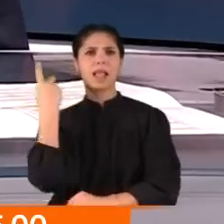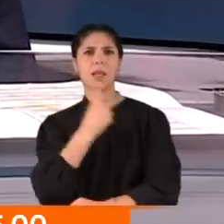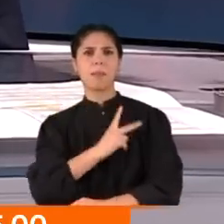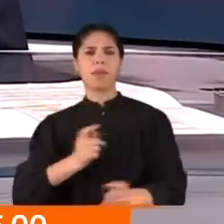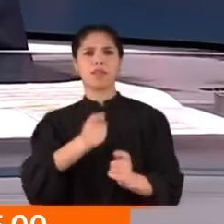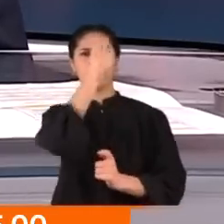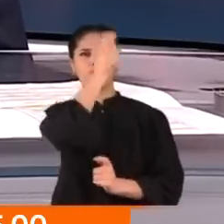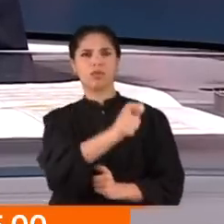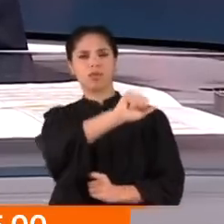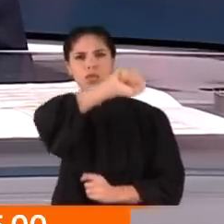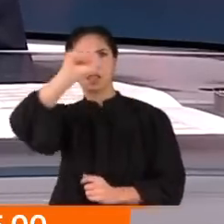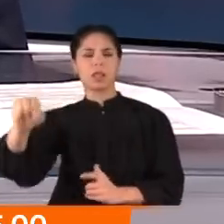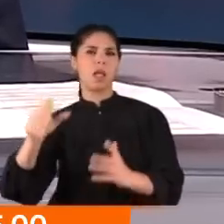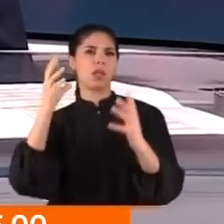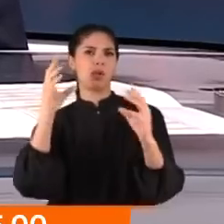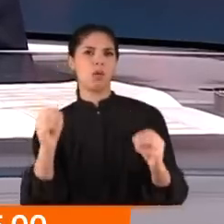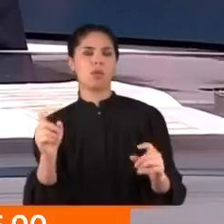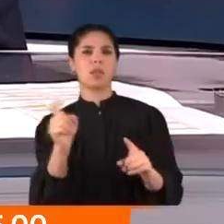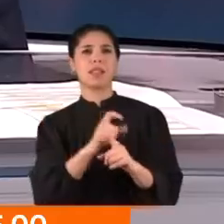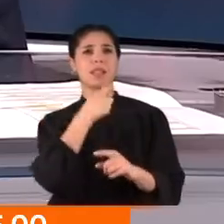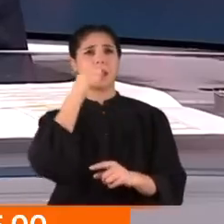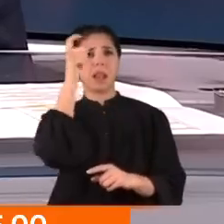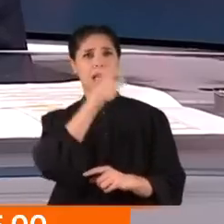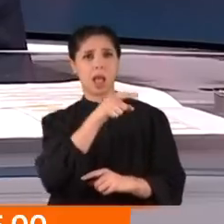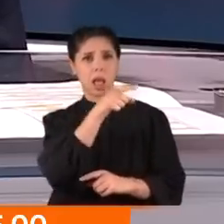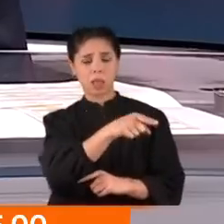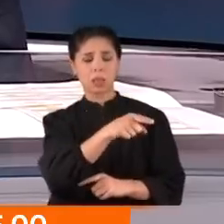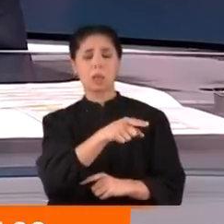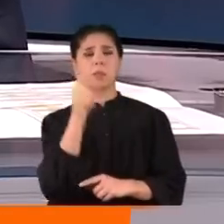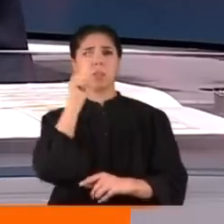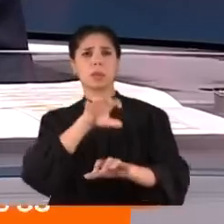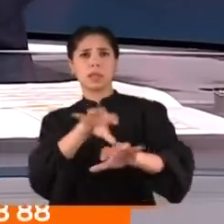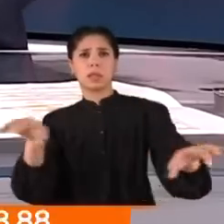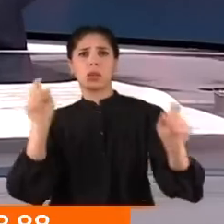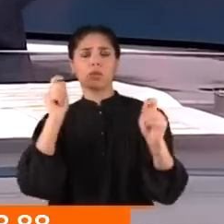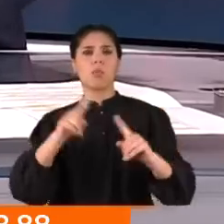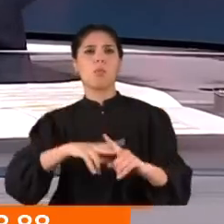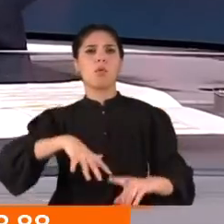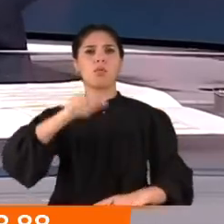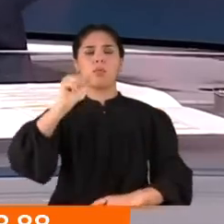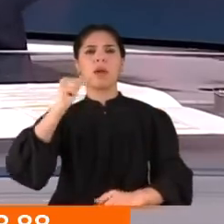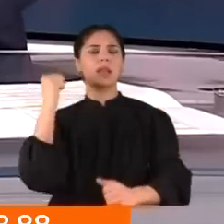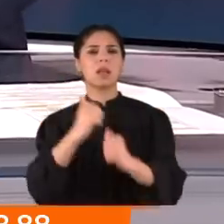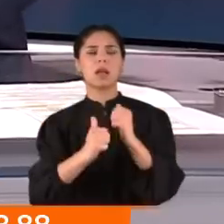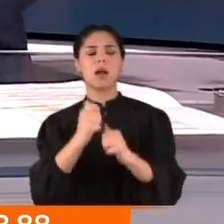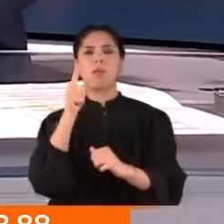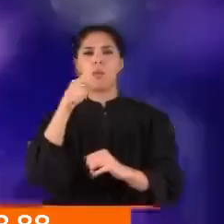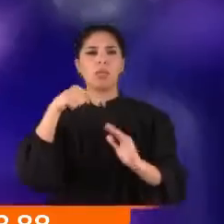belediye çalışanının saldırısına uğradı Aras. Öfkeli adamın elinden güçlükle kurtarıldı. İşte karakolda biten arbedenin ayrıntıları.